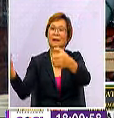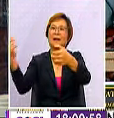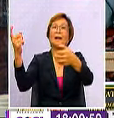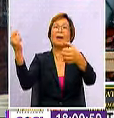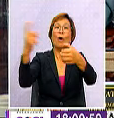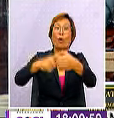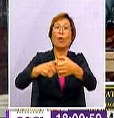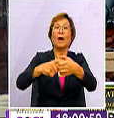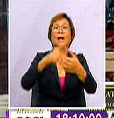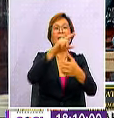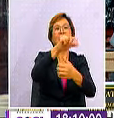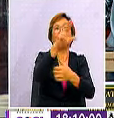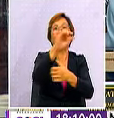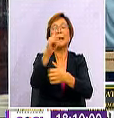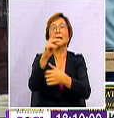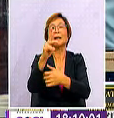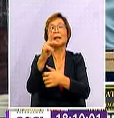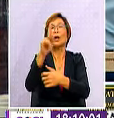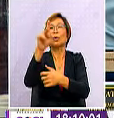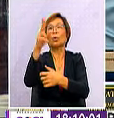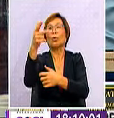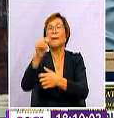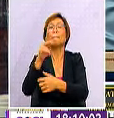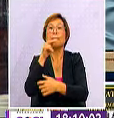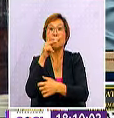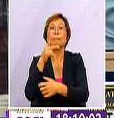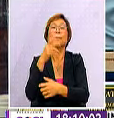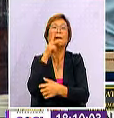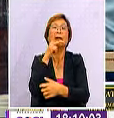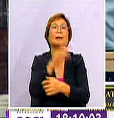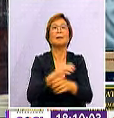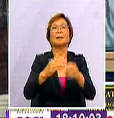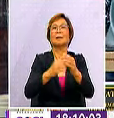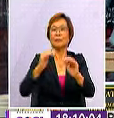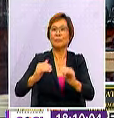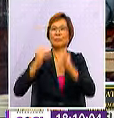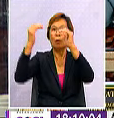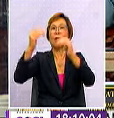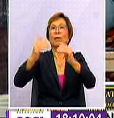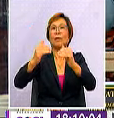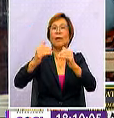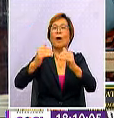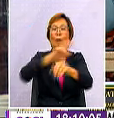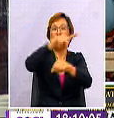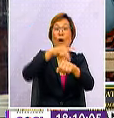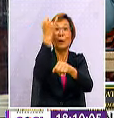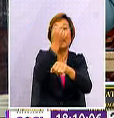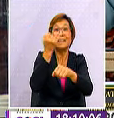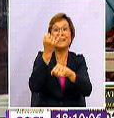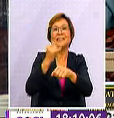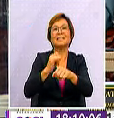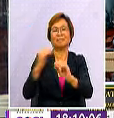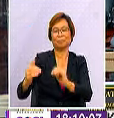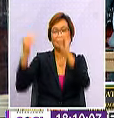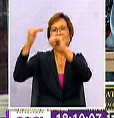ke Kulim Kedah. Kelima, meneruskan projek Fasa 3 bagi membina dan menaik taraf lingkaran Pulau Indah Kelang